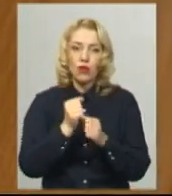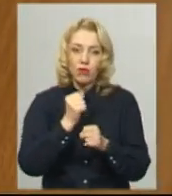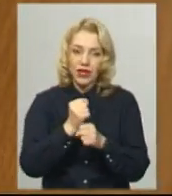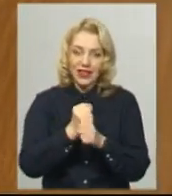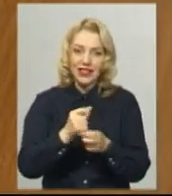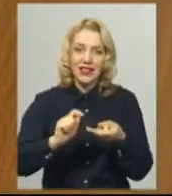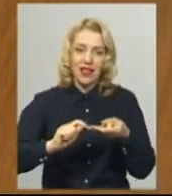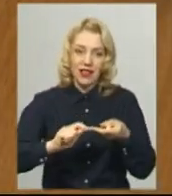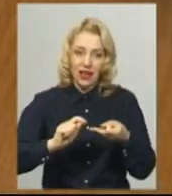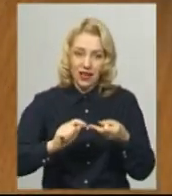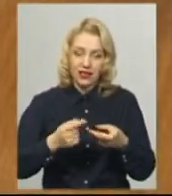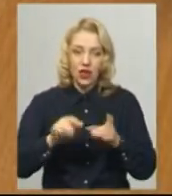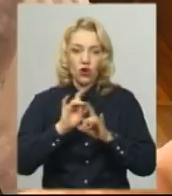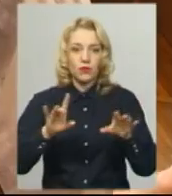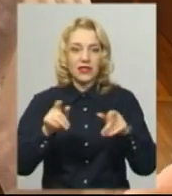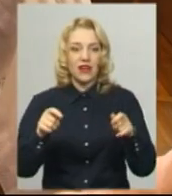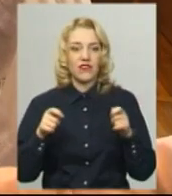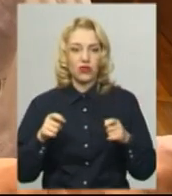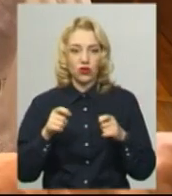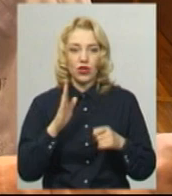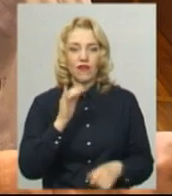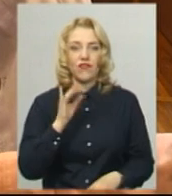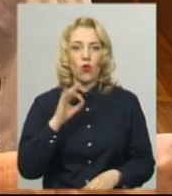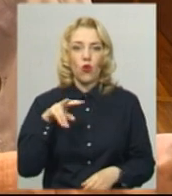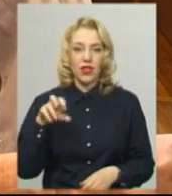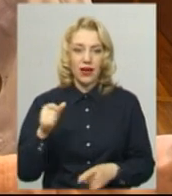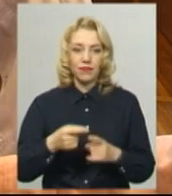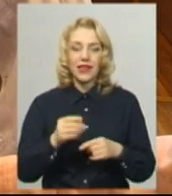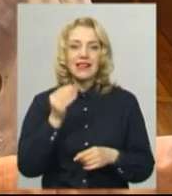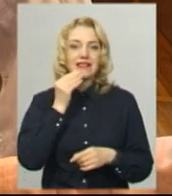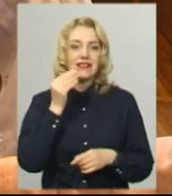міської комунальної аптеки «Віола» Ольга Кадуцька. Серветочка, щоб